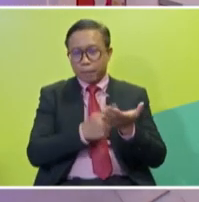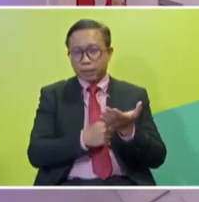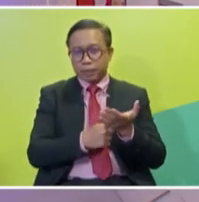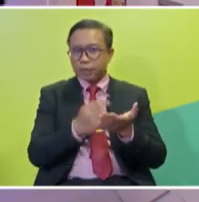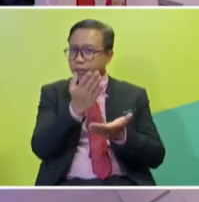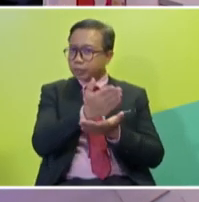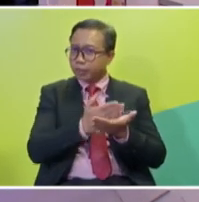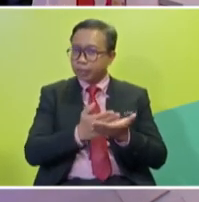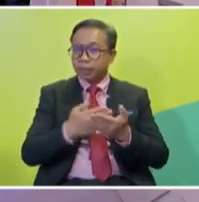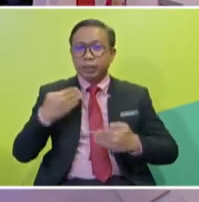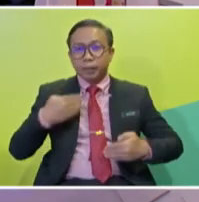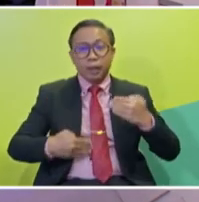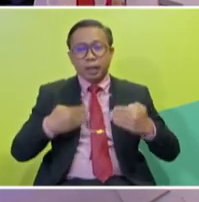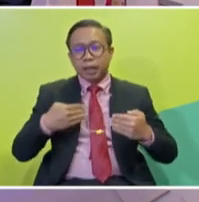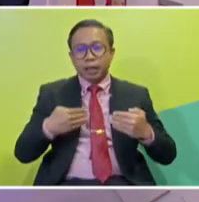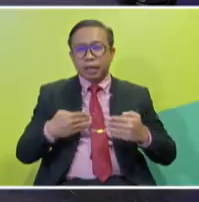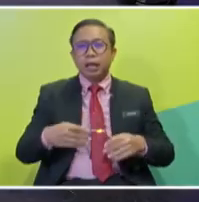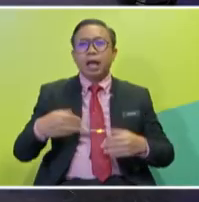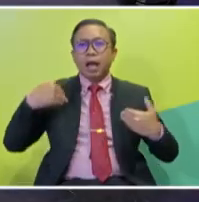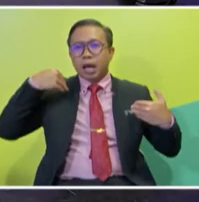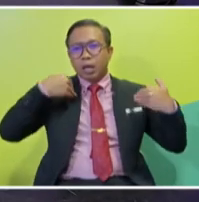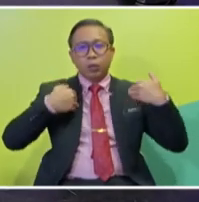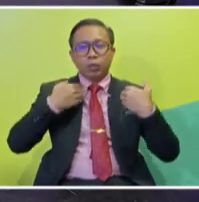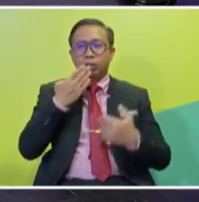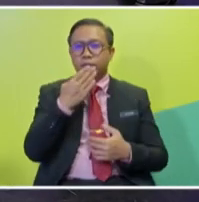sebagian tubuh-tubuh hewan